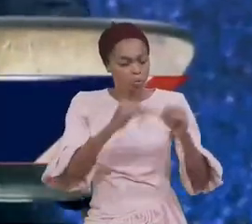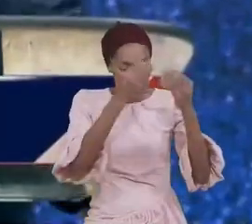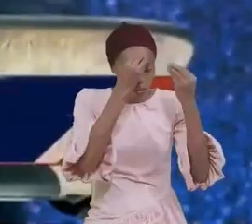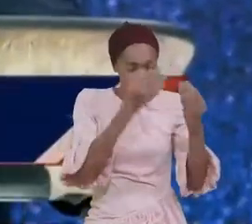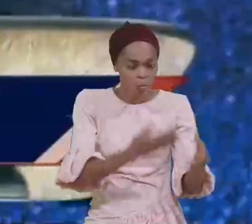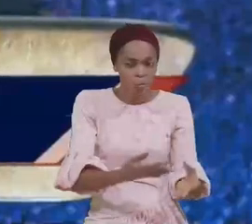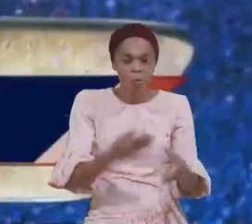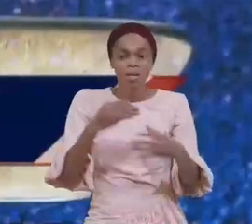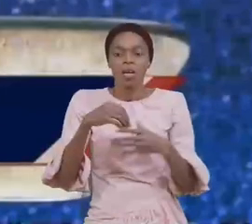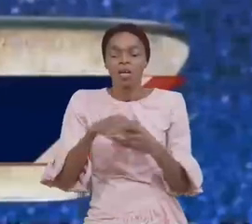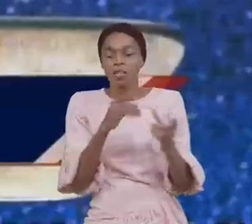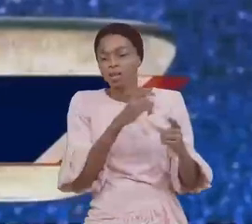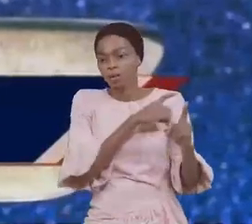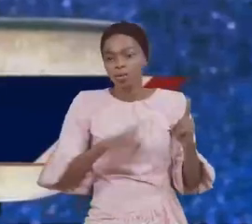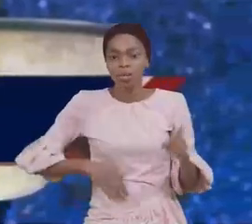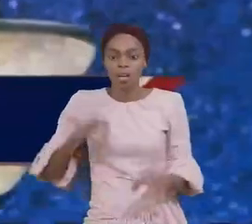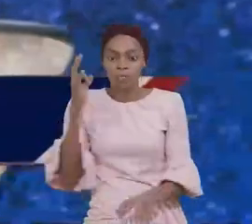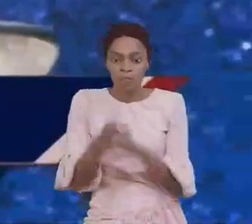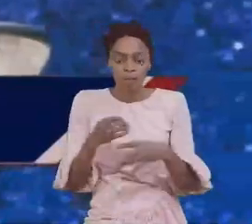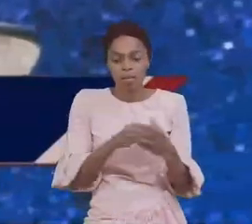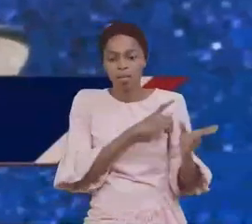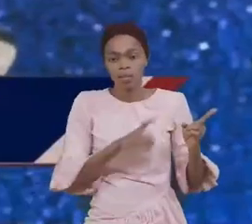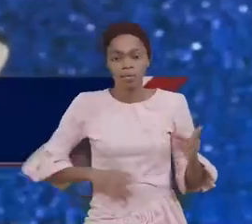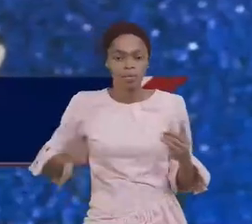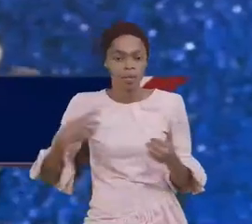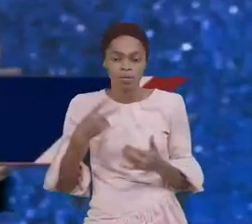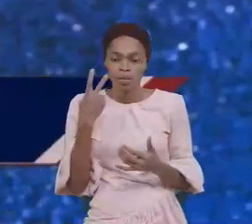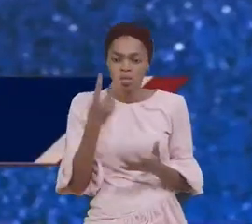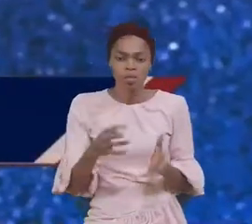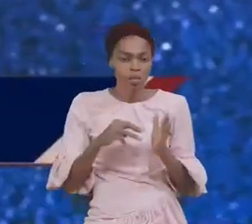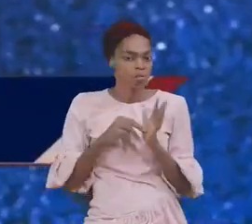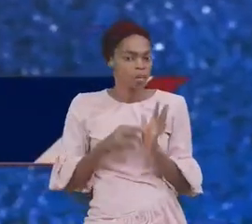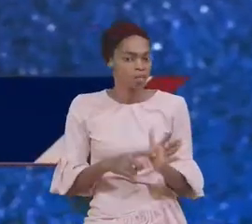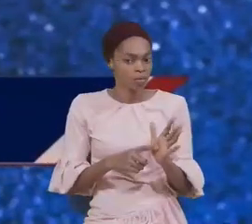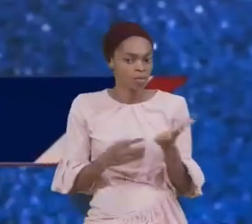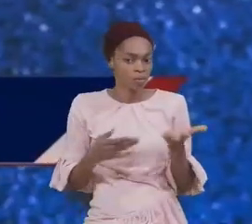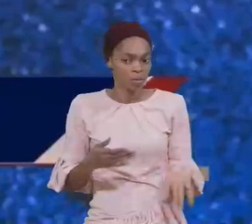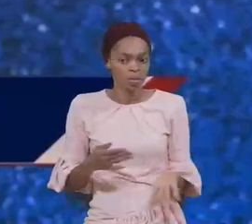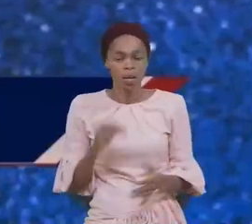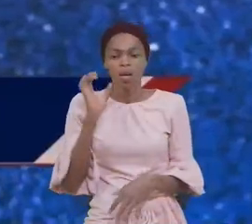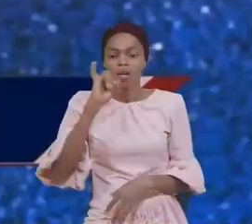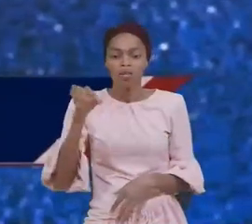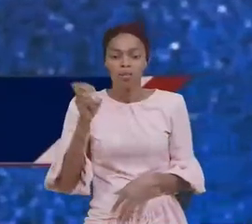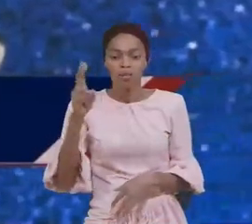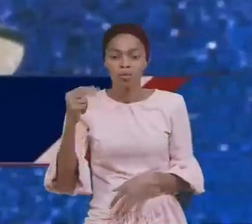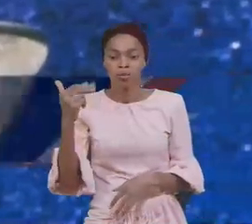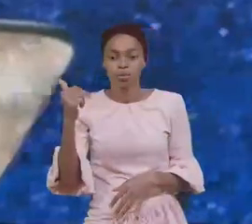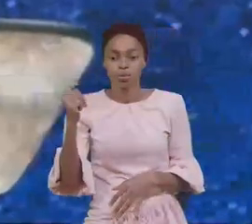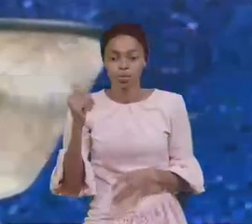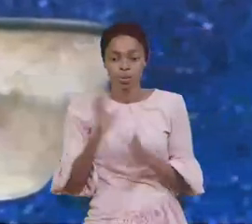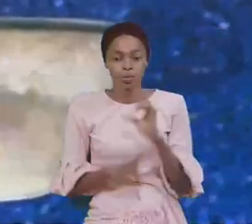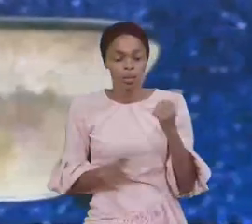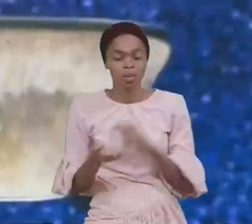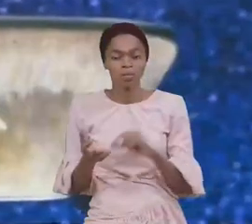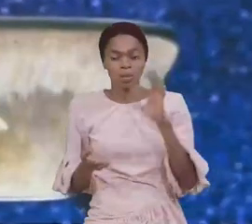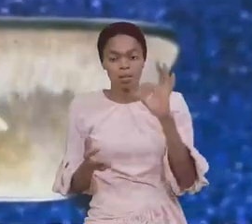avec obéissance et avec la foi. Voyons la manifestation de la foi ici. Et Josué chapitre 10.